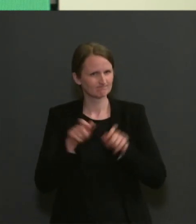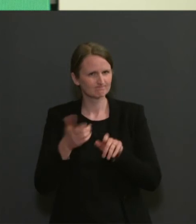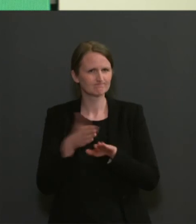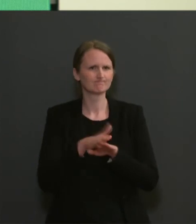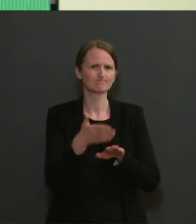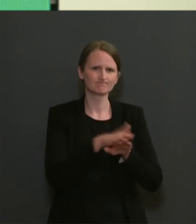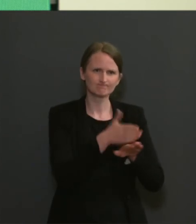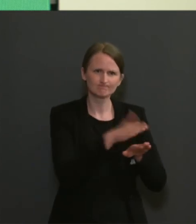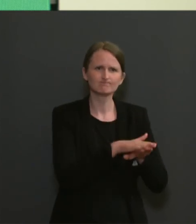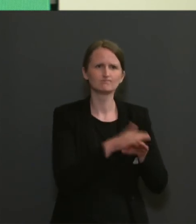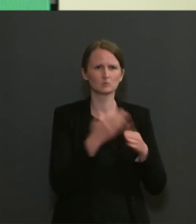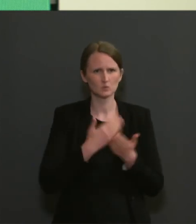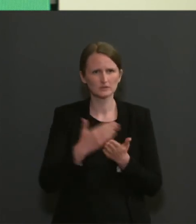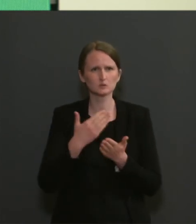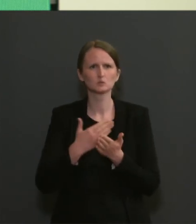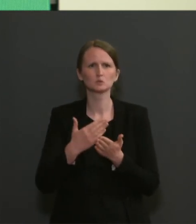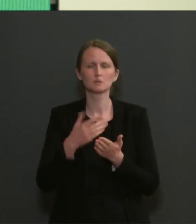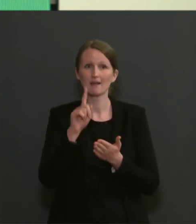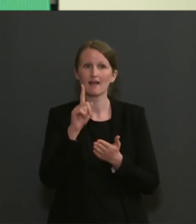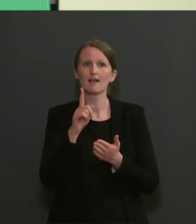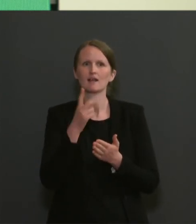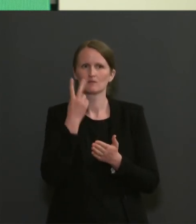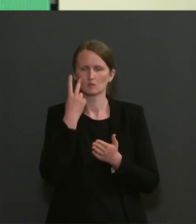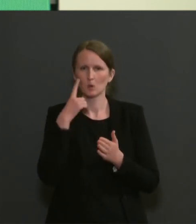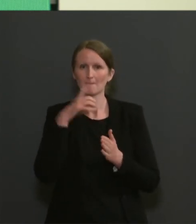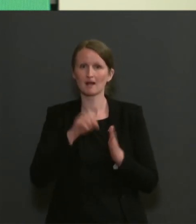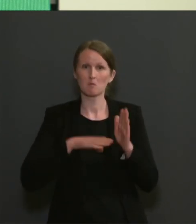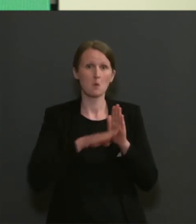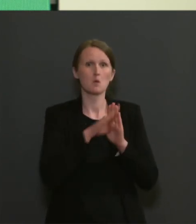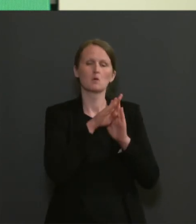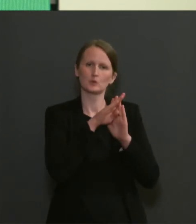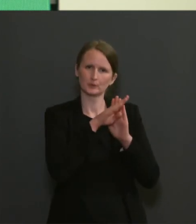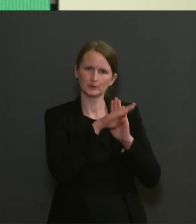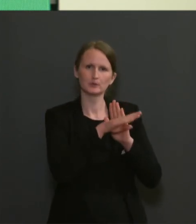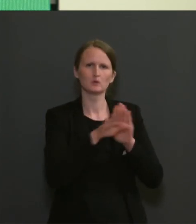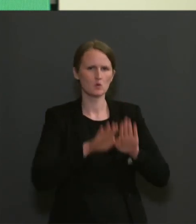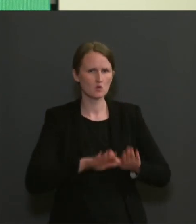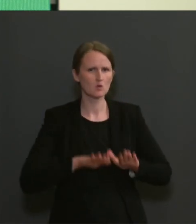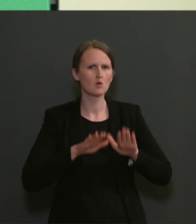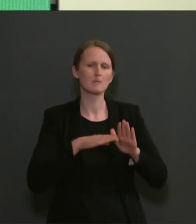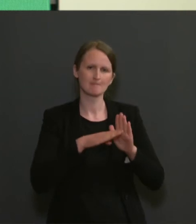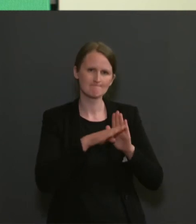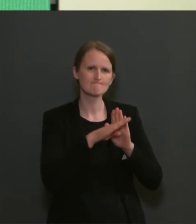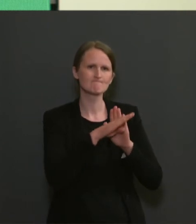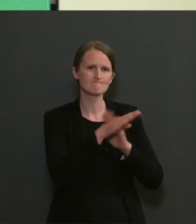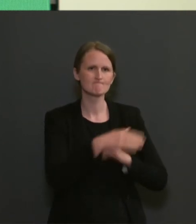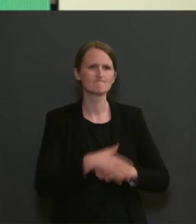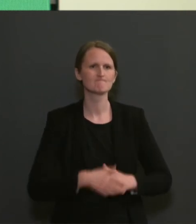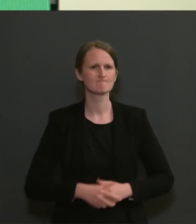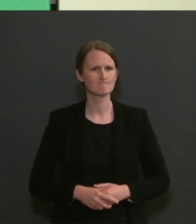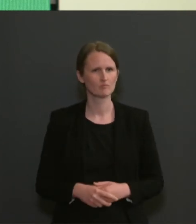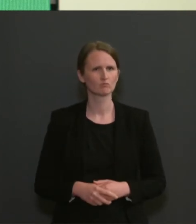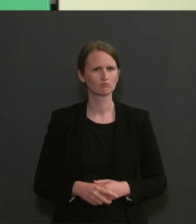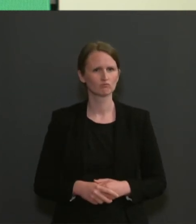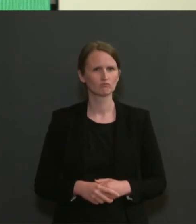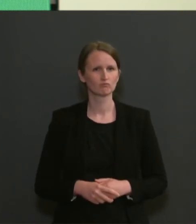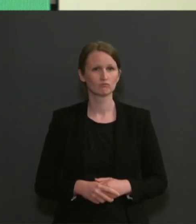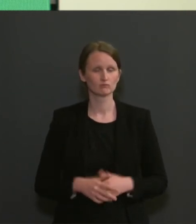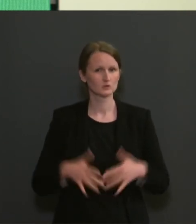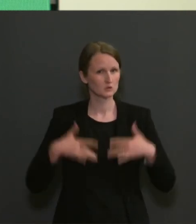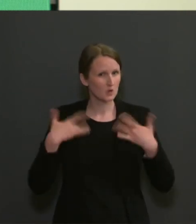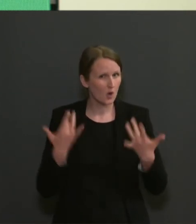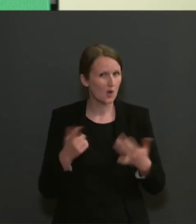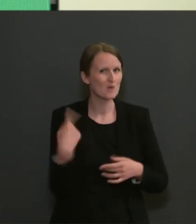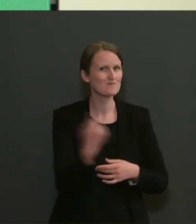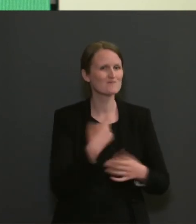ralentissement. Il semble bon que nos efforts produisent leurs fruits et il devra en produire plus encore